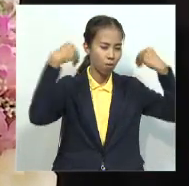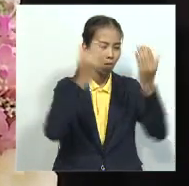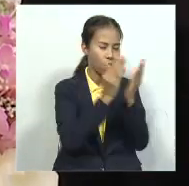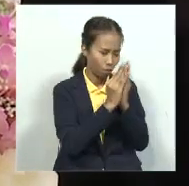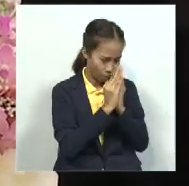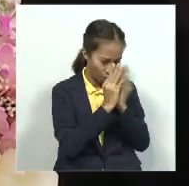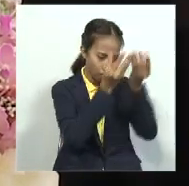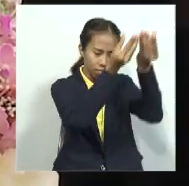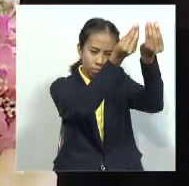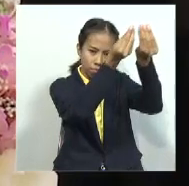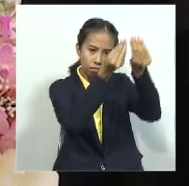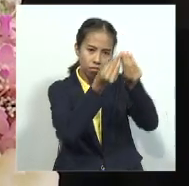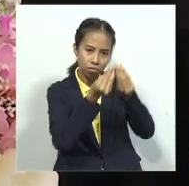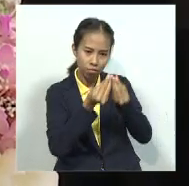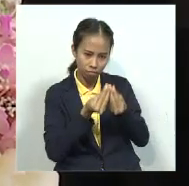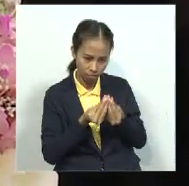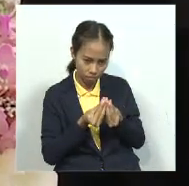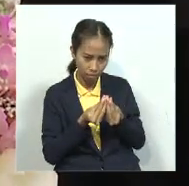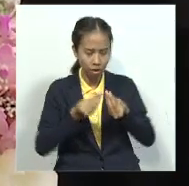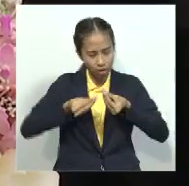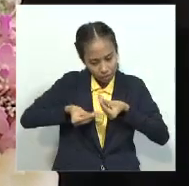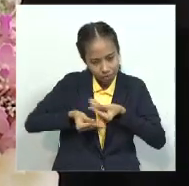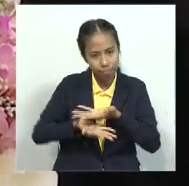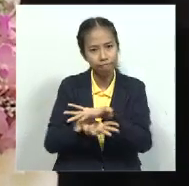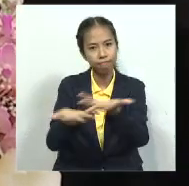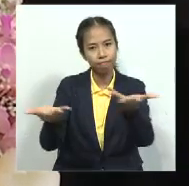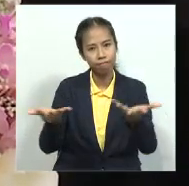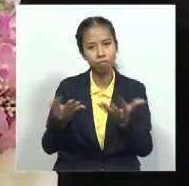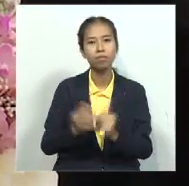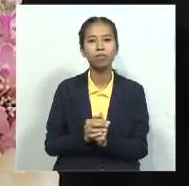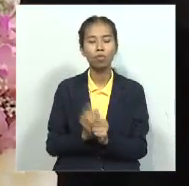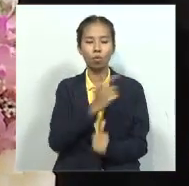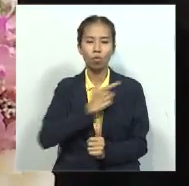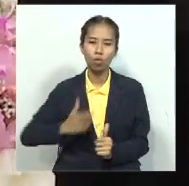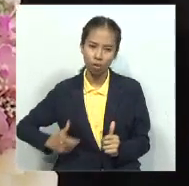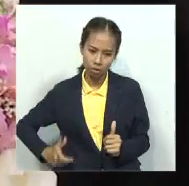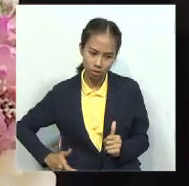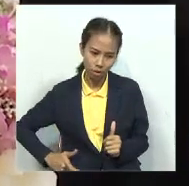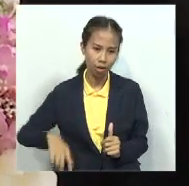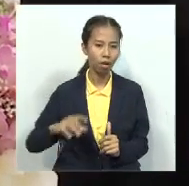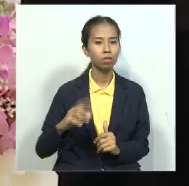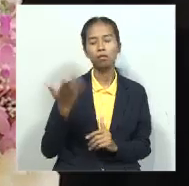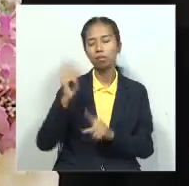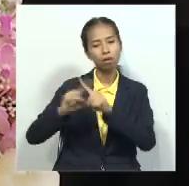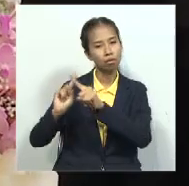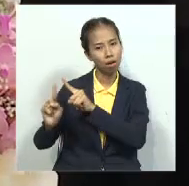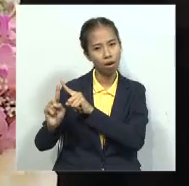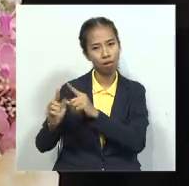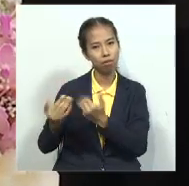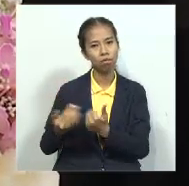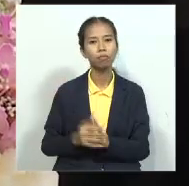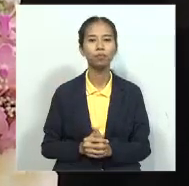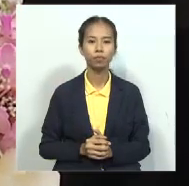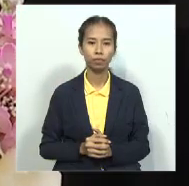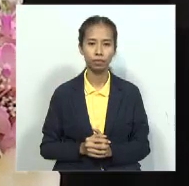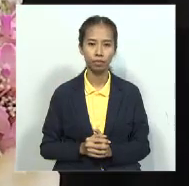ในสากลพิภพเดชะพระบรมีอันแผ่ไพศาลแห่งองค์สมเด็จพระเจ้าอยู่หัวสมเด็จพระนางเจ้าพระบรมชินาถตลอดจนพระบรมวงศ